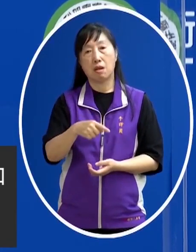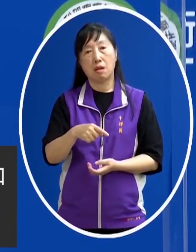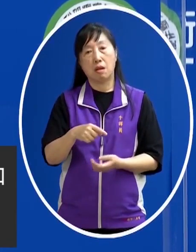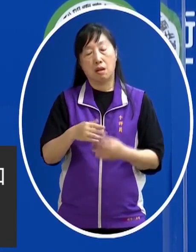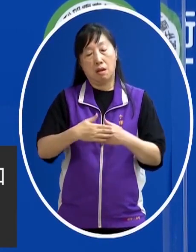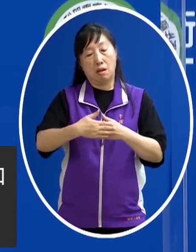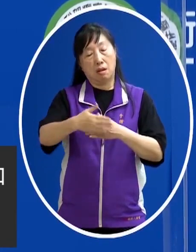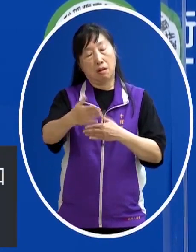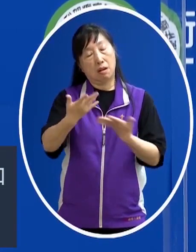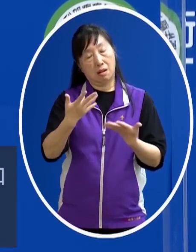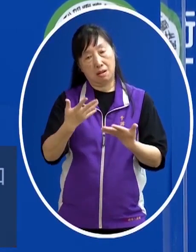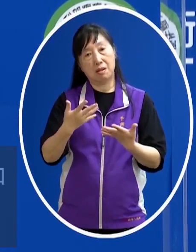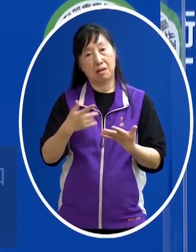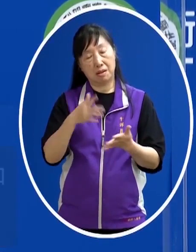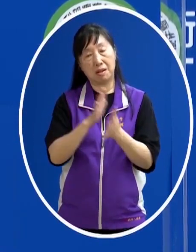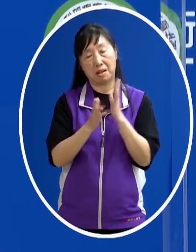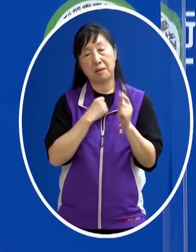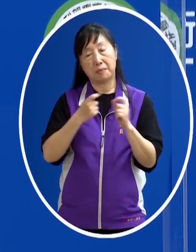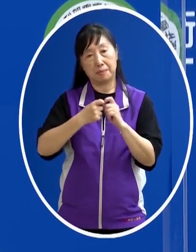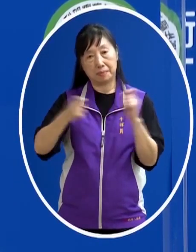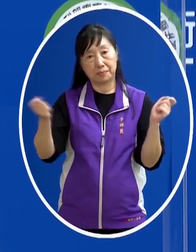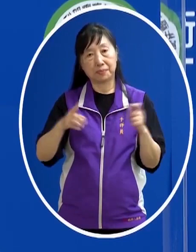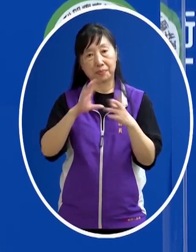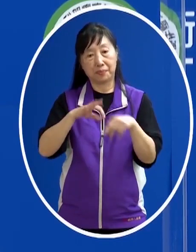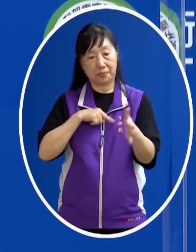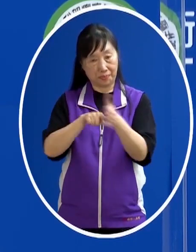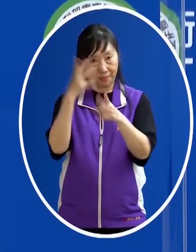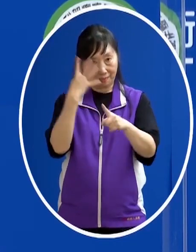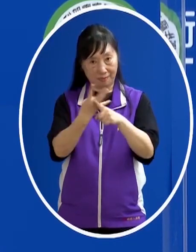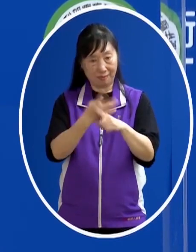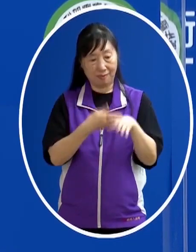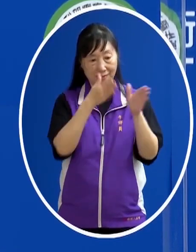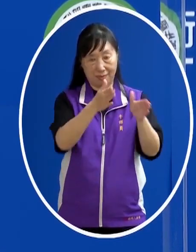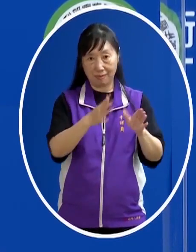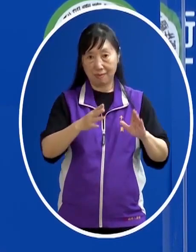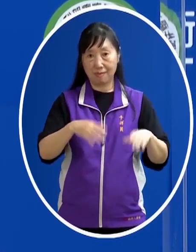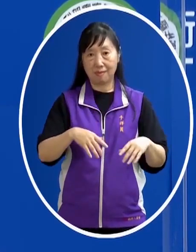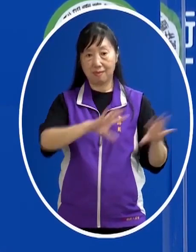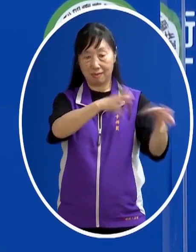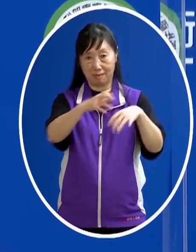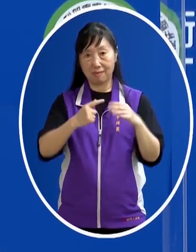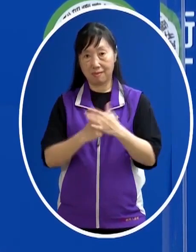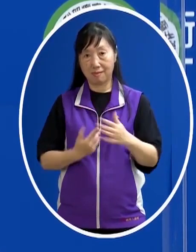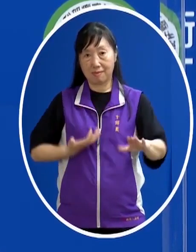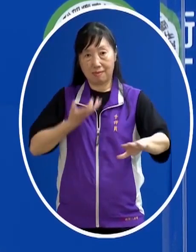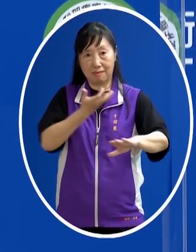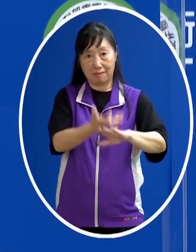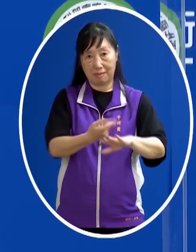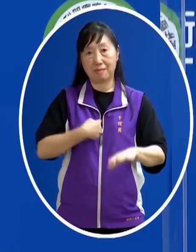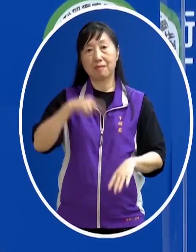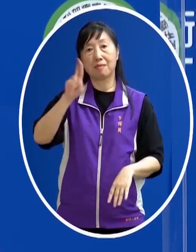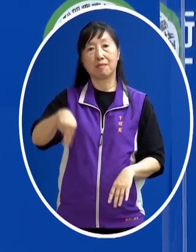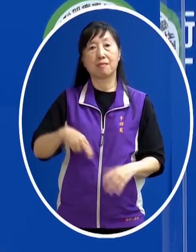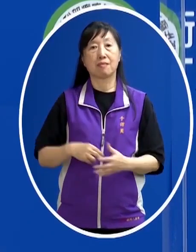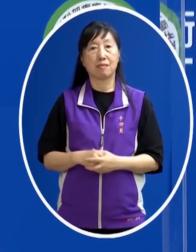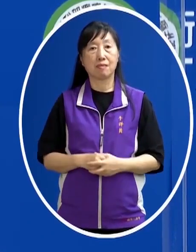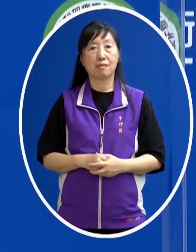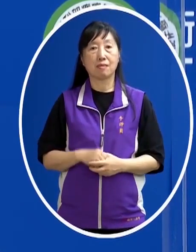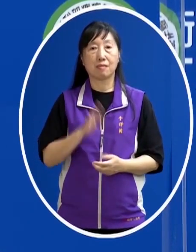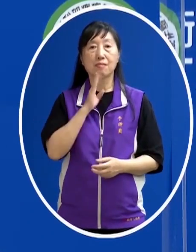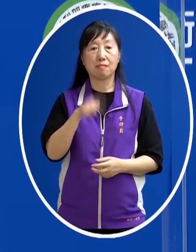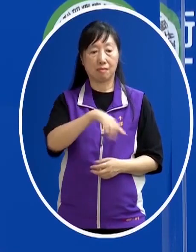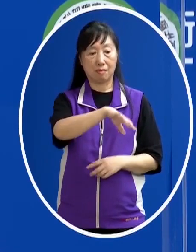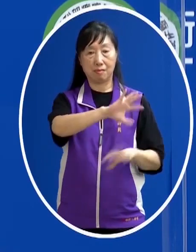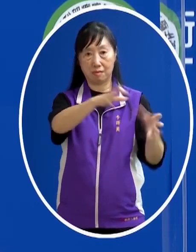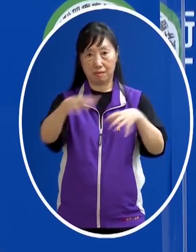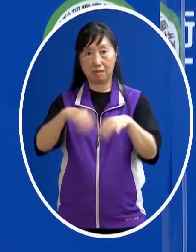说，除了我们展现的专业跟世界有贡献的这一方面的能力之外，那事实上在世界